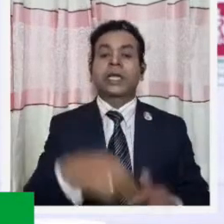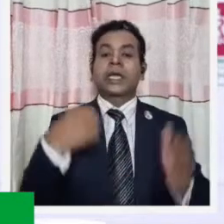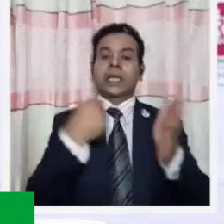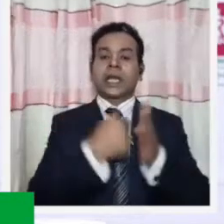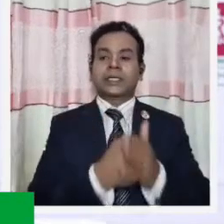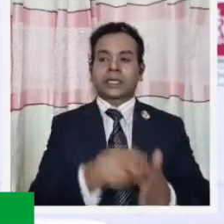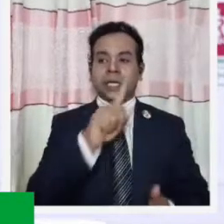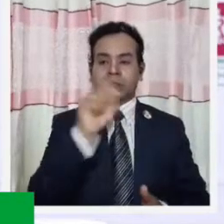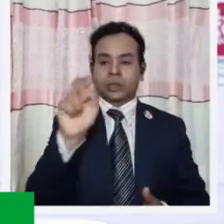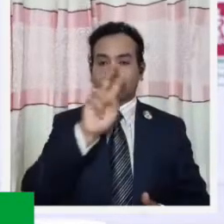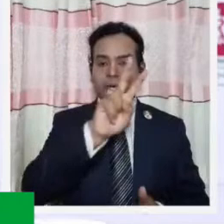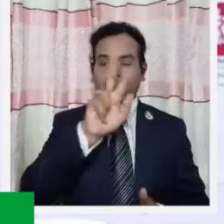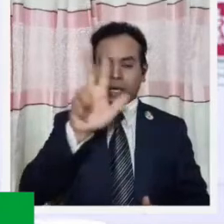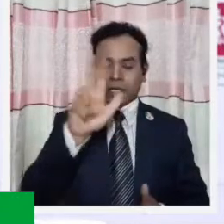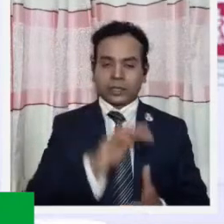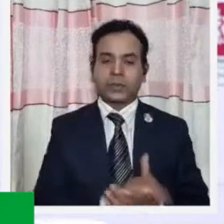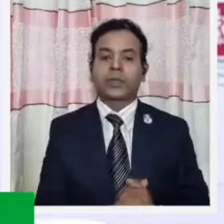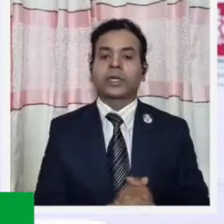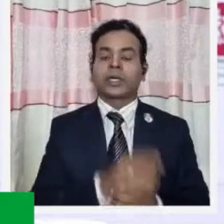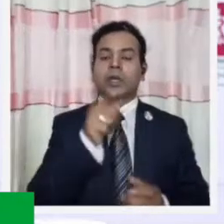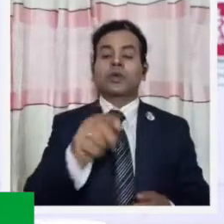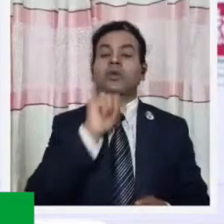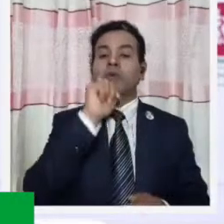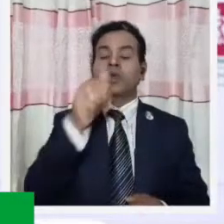৪৯.৭৬%, চট্টগ্রাম ৬৩৯ জন